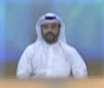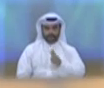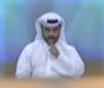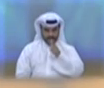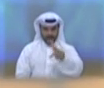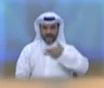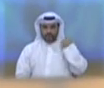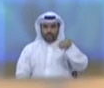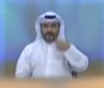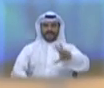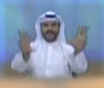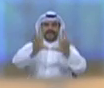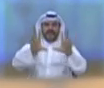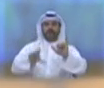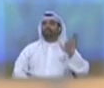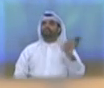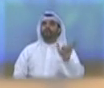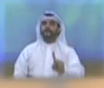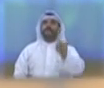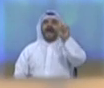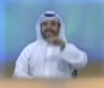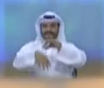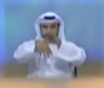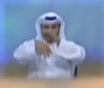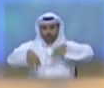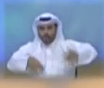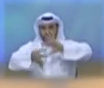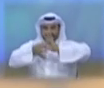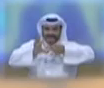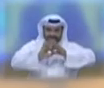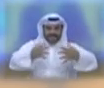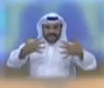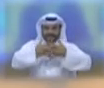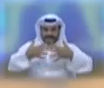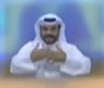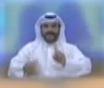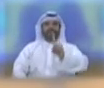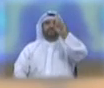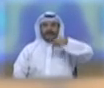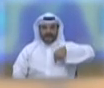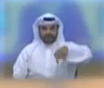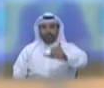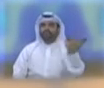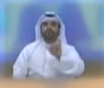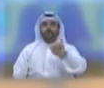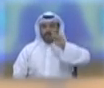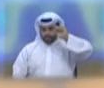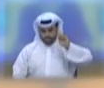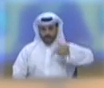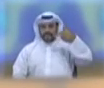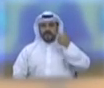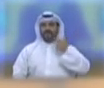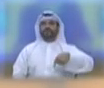أكدت وزارة الإعلام أهمية مشاركة مؤسسات القطاع الخاص الإعلامية في الحملة الوطنية لتعزيز الهوية الوطنية بما